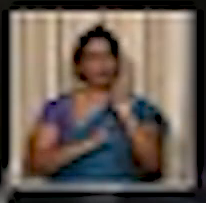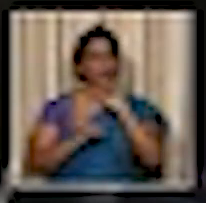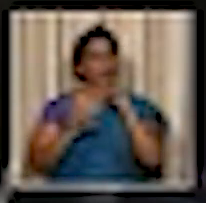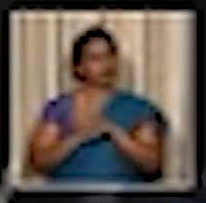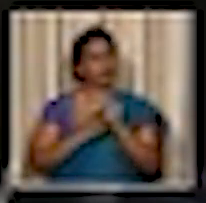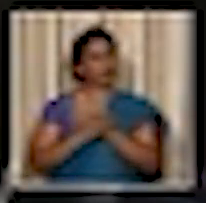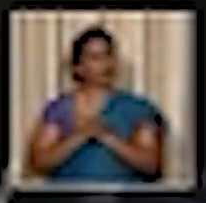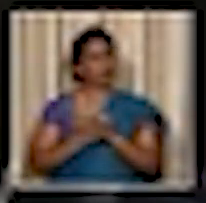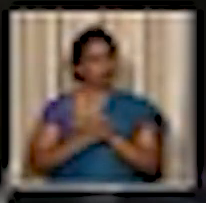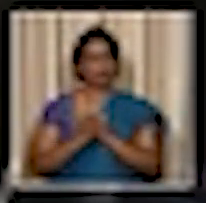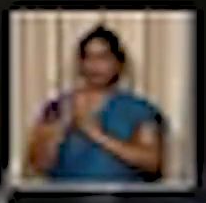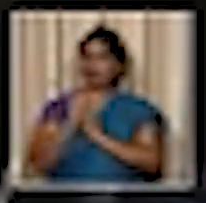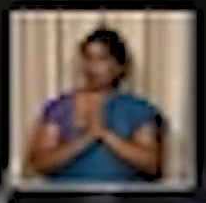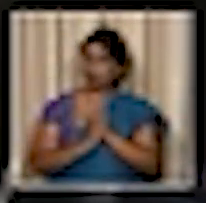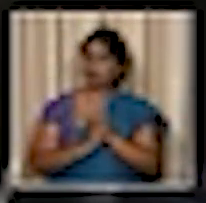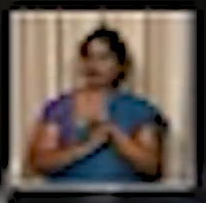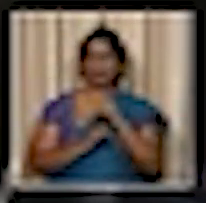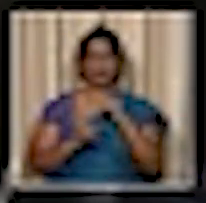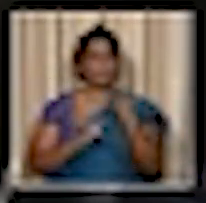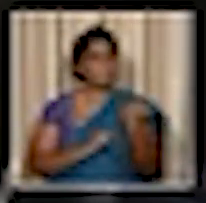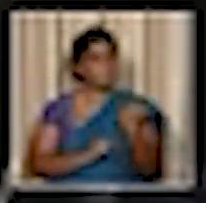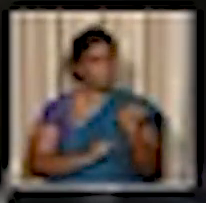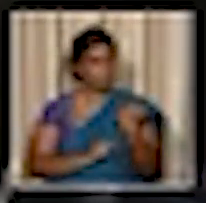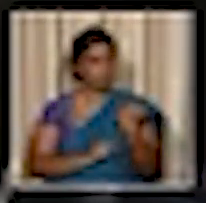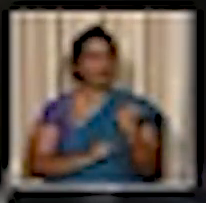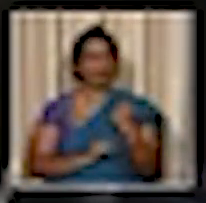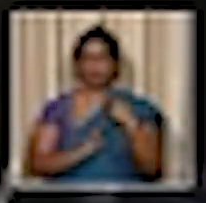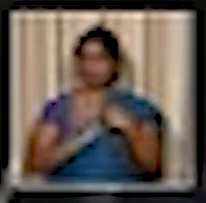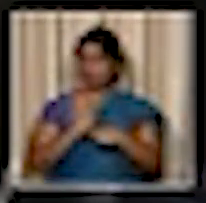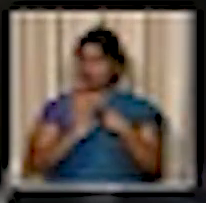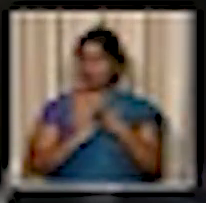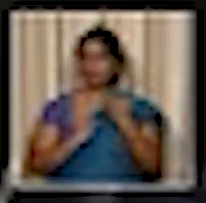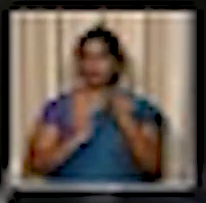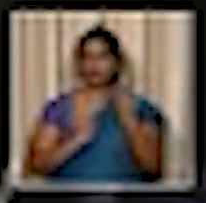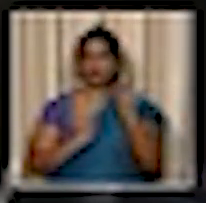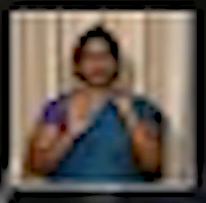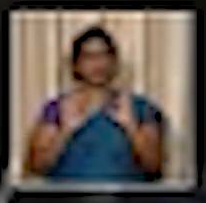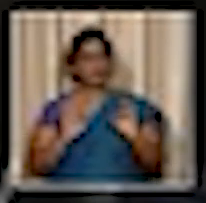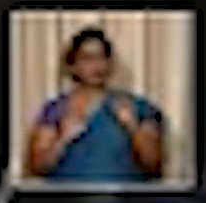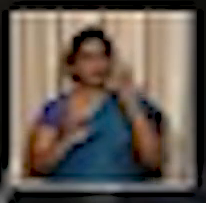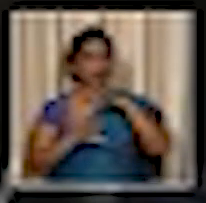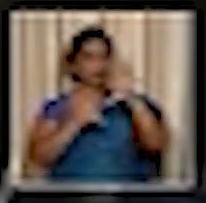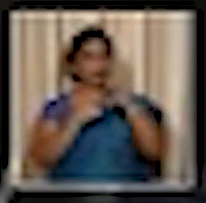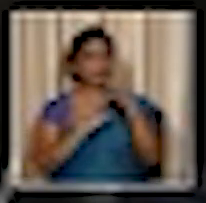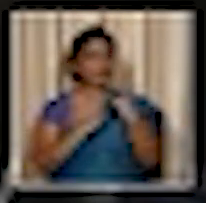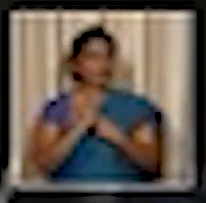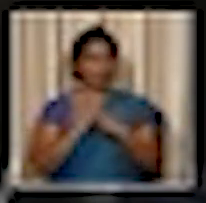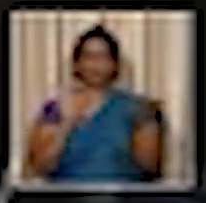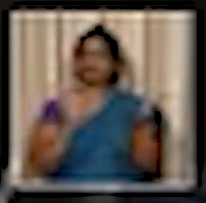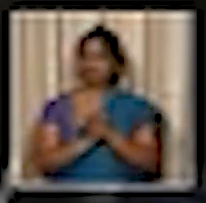පාර්ලිමේන්තුවේ සියලුම හා වරප්‍රසාද පරිහාර සහ බලතල ශ්‍රී ලංකාවේ සාමාන්‍ය හා පොදු නීතිය කොටසක් විය යුතු